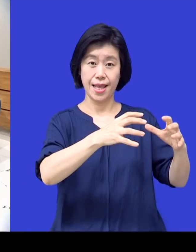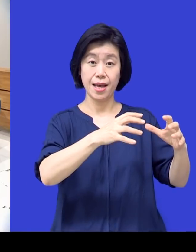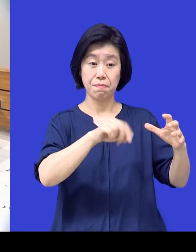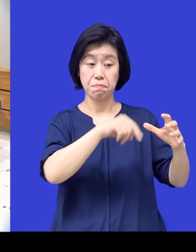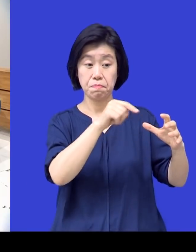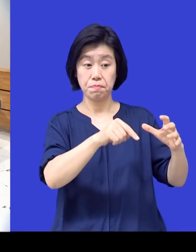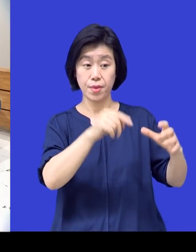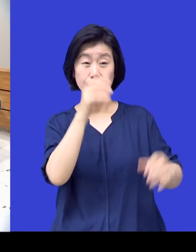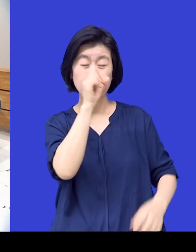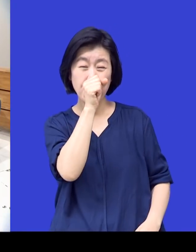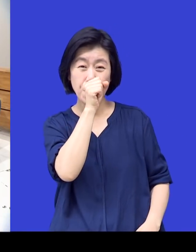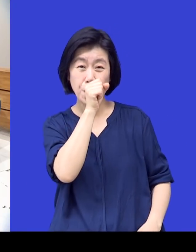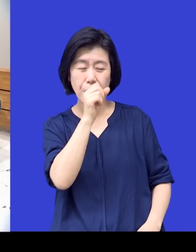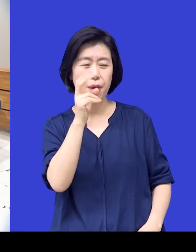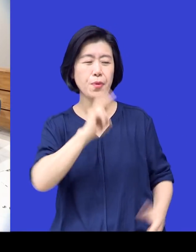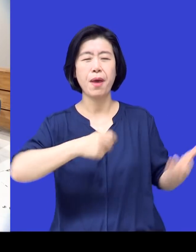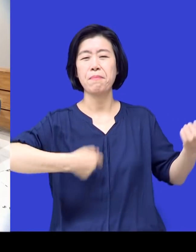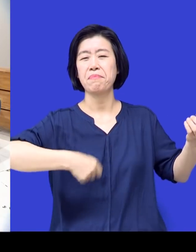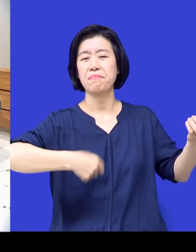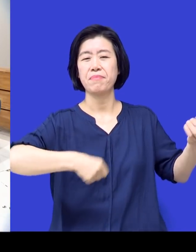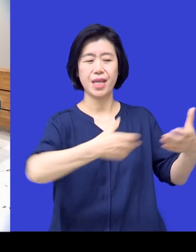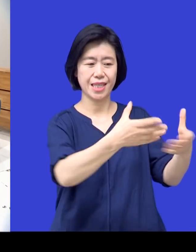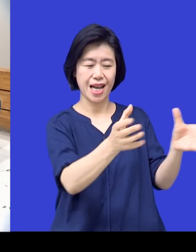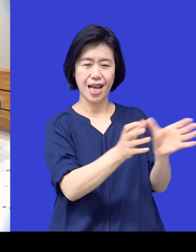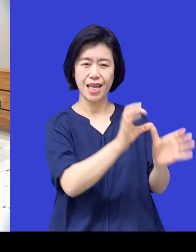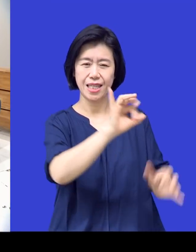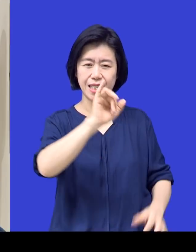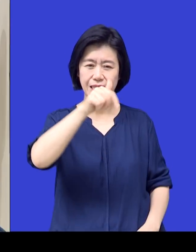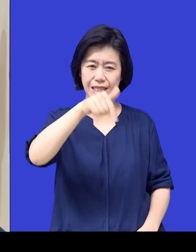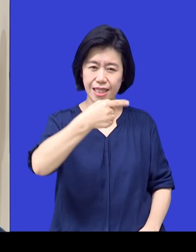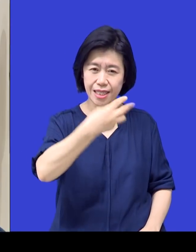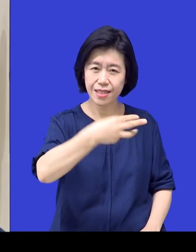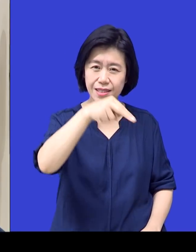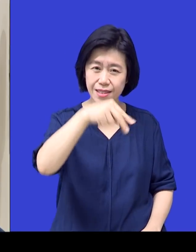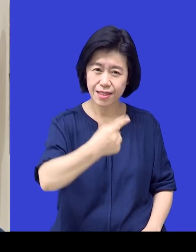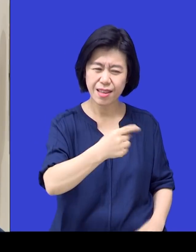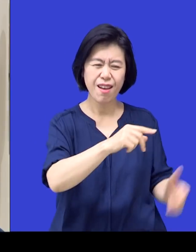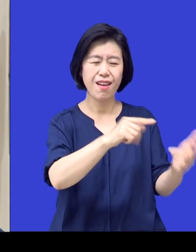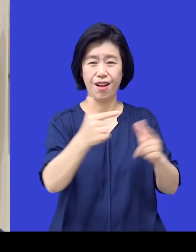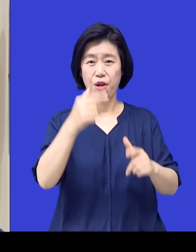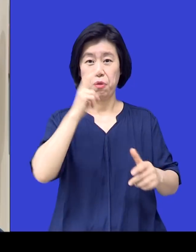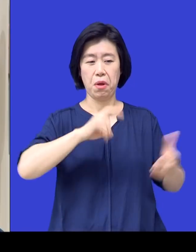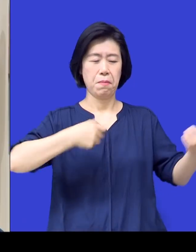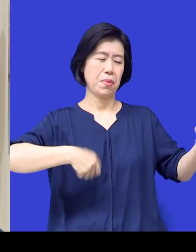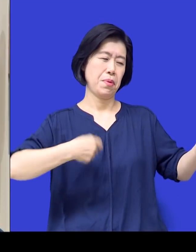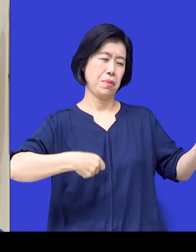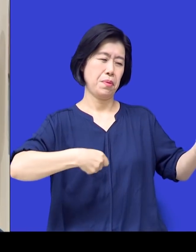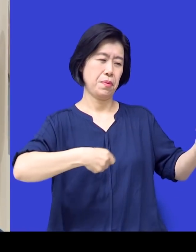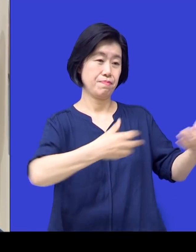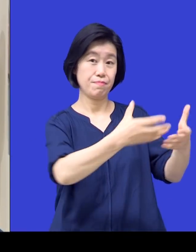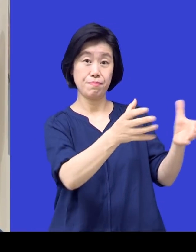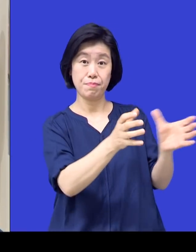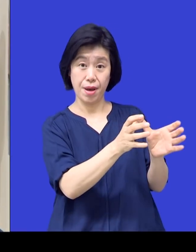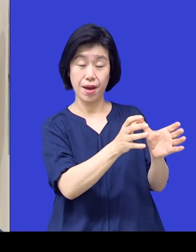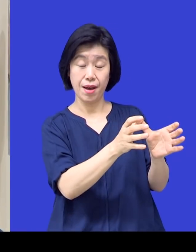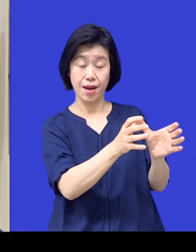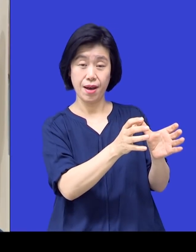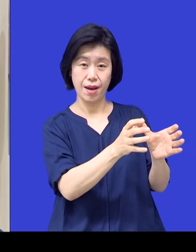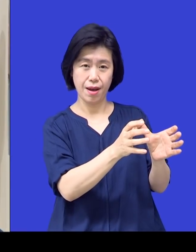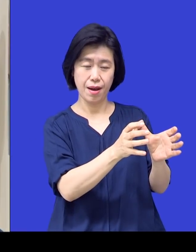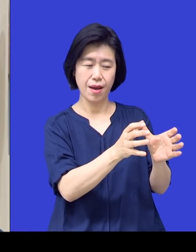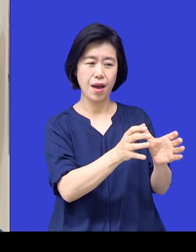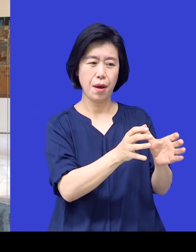예. 아. 보스턴이라든지 아, 보스턴. 아, 제가 뭐 엄청 이글스라든지 이글스. 뭐 이런 수많은 사람들을 좋아해서 앨범을 그때